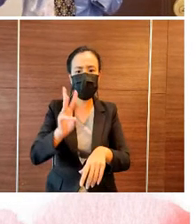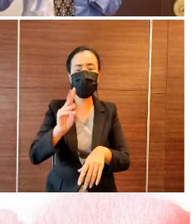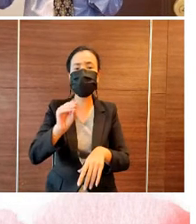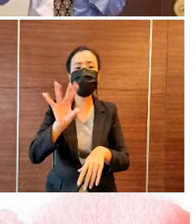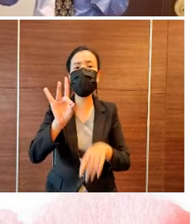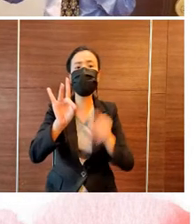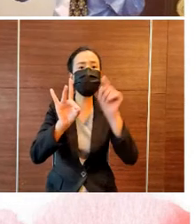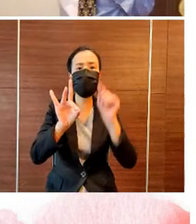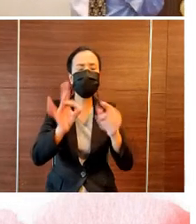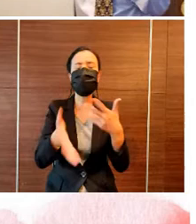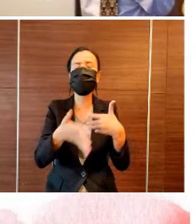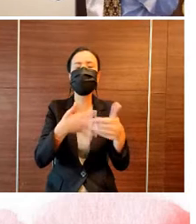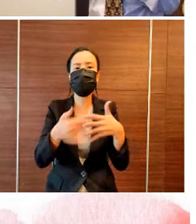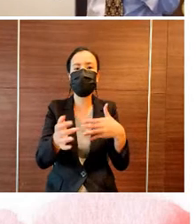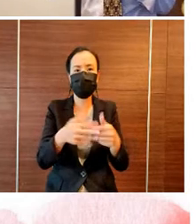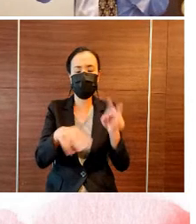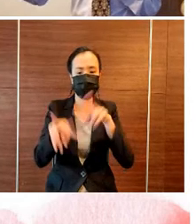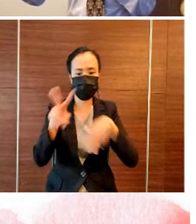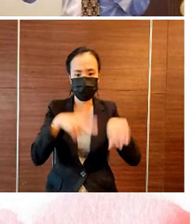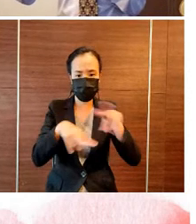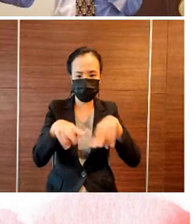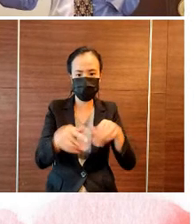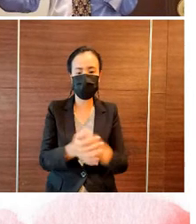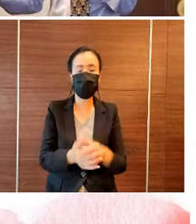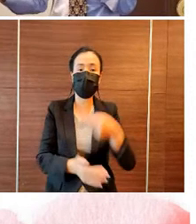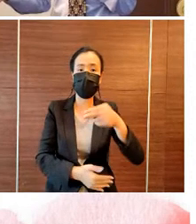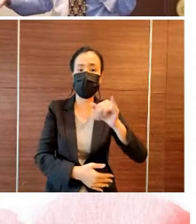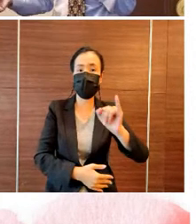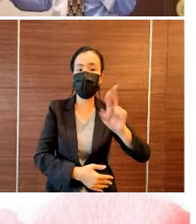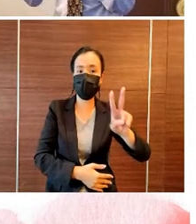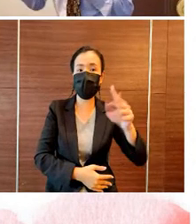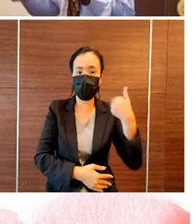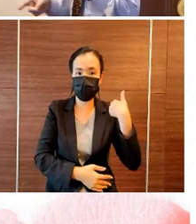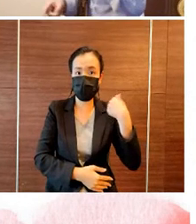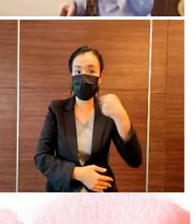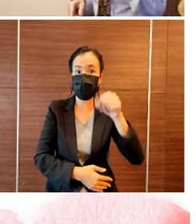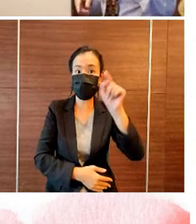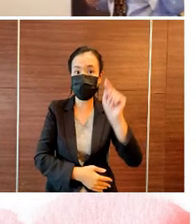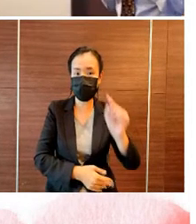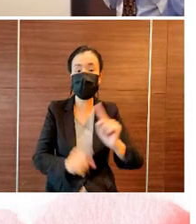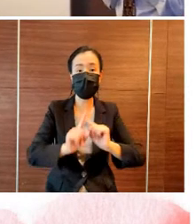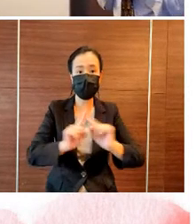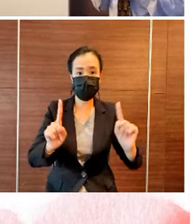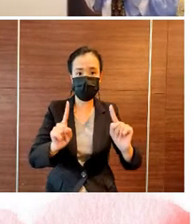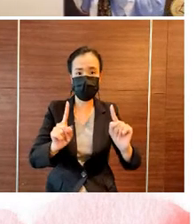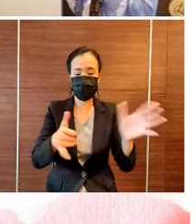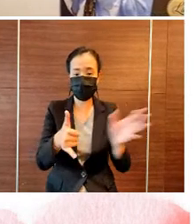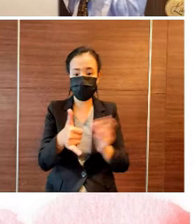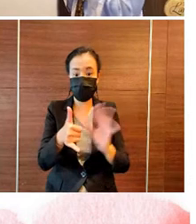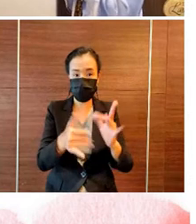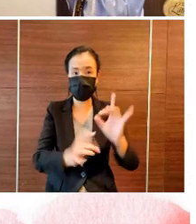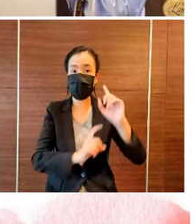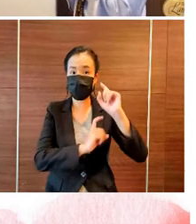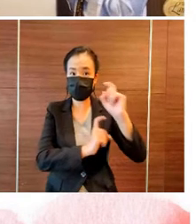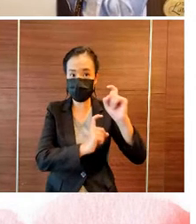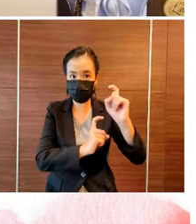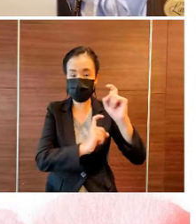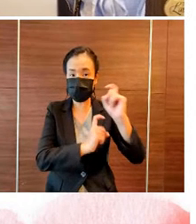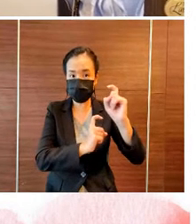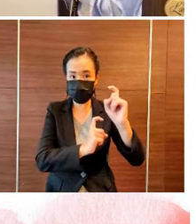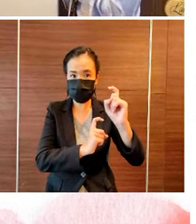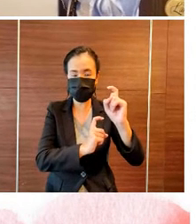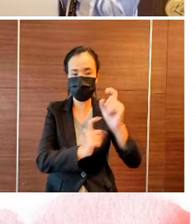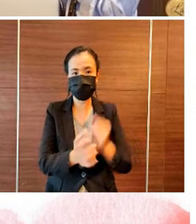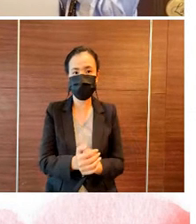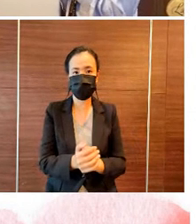อะไรเนี่ยนะครับนะไม่เป็นไรก็คือตรวจทั้ง HIV ก็เจอ HIV นั่นนะแต่คนที่ตรวจไม่เจอยังเสี่ยงอยู่นะครับนะ